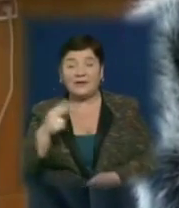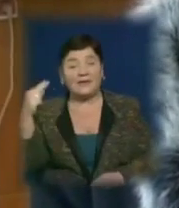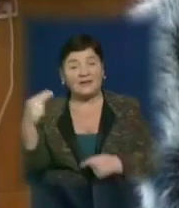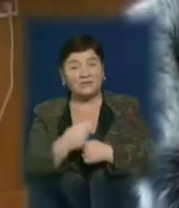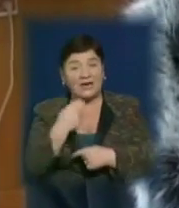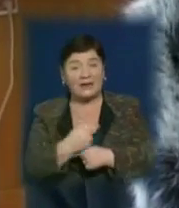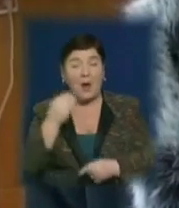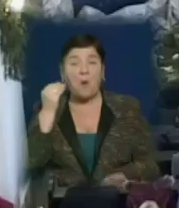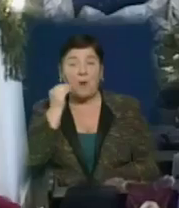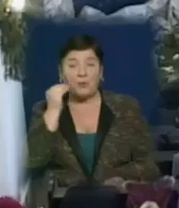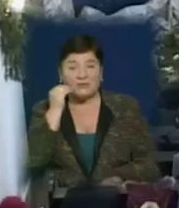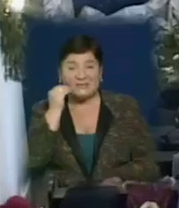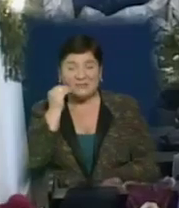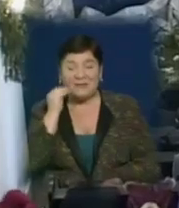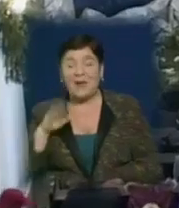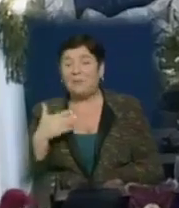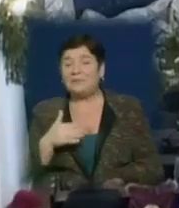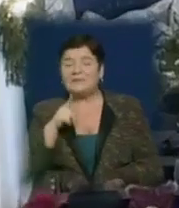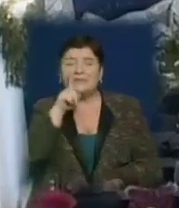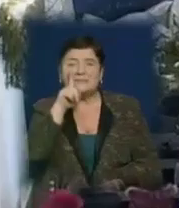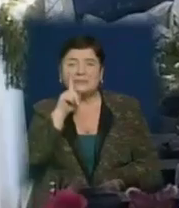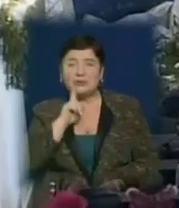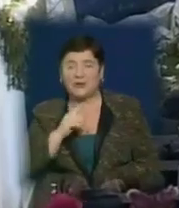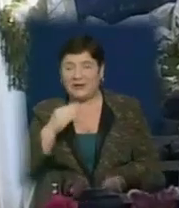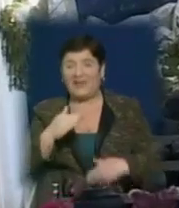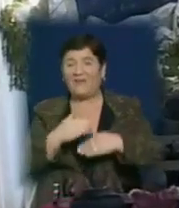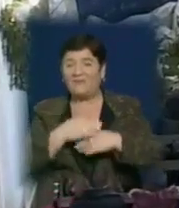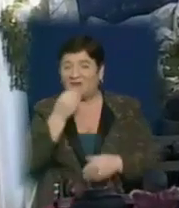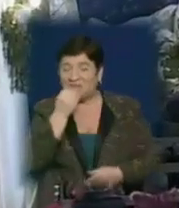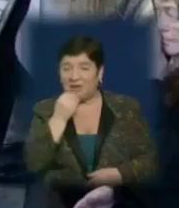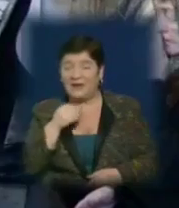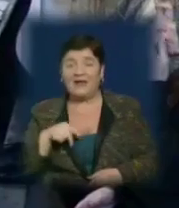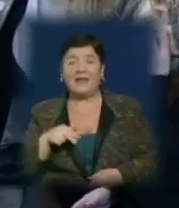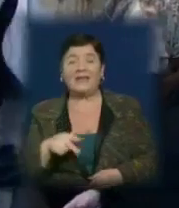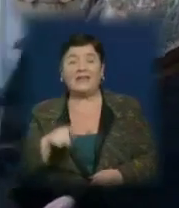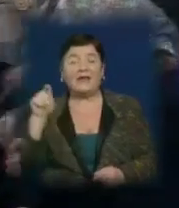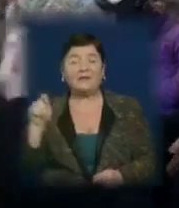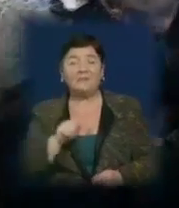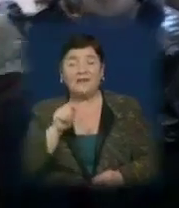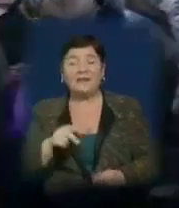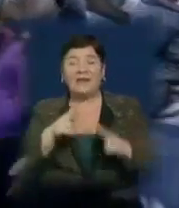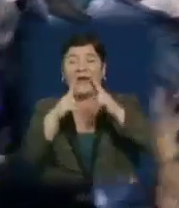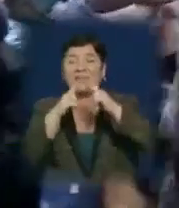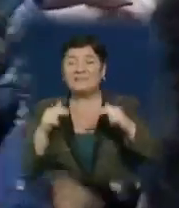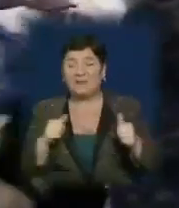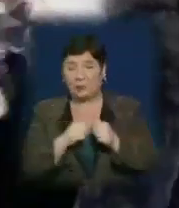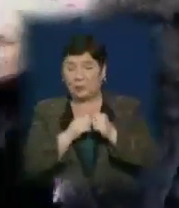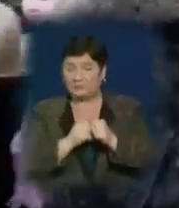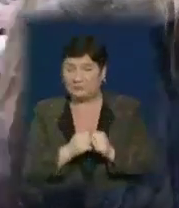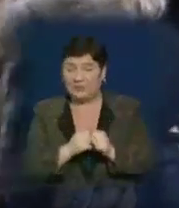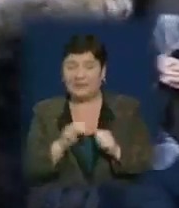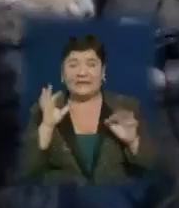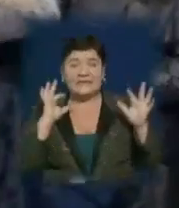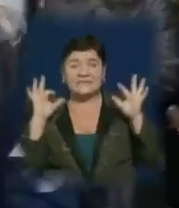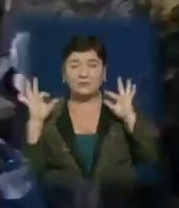бабуся. Після смачної вечері словацька родина йде в костьол на різдвяну літургію, де